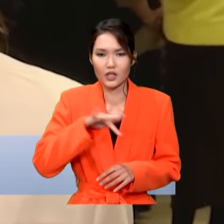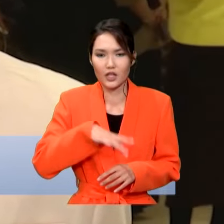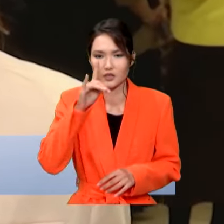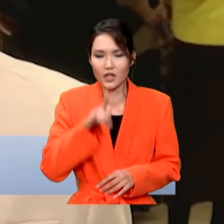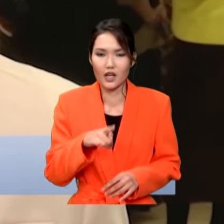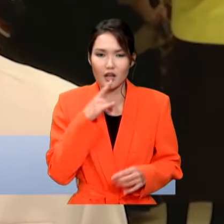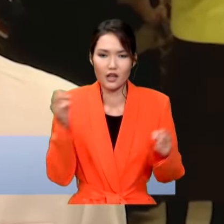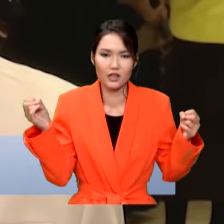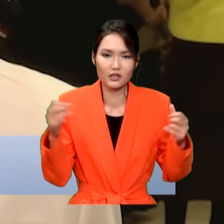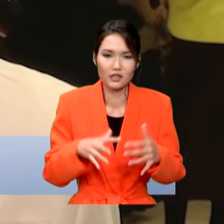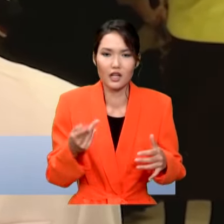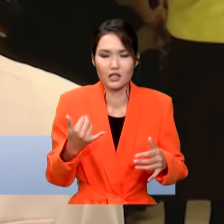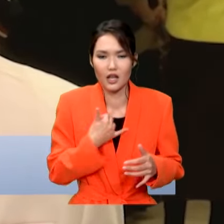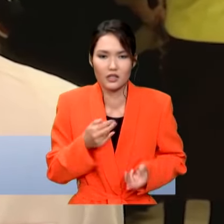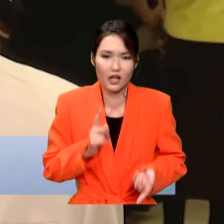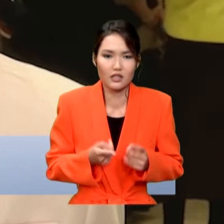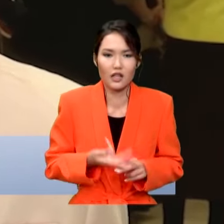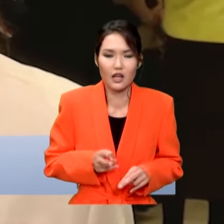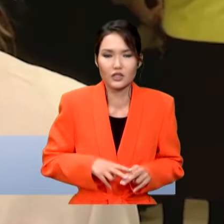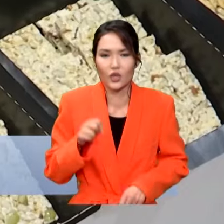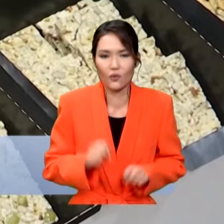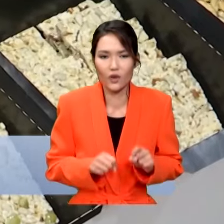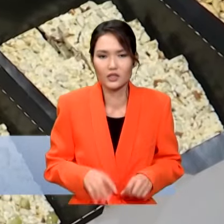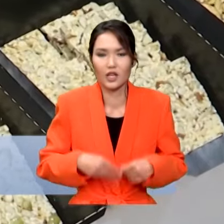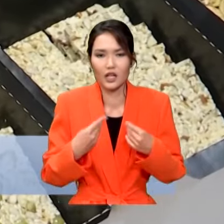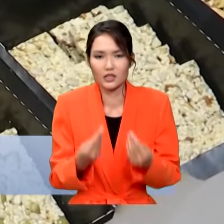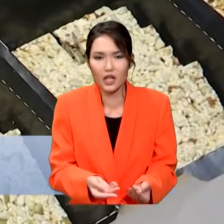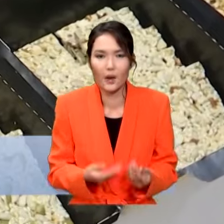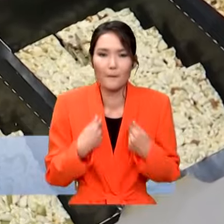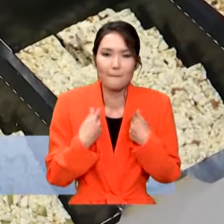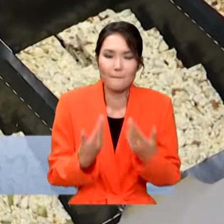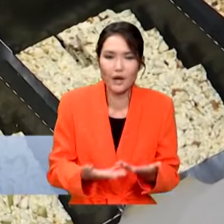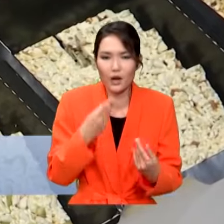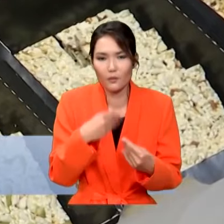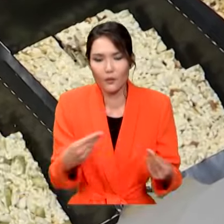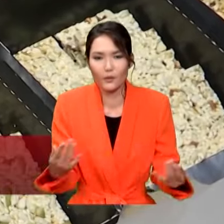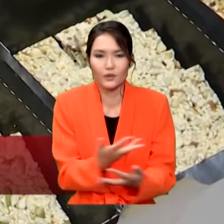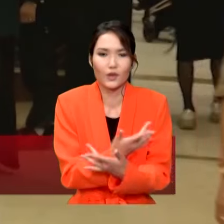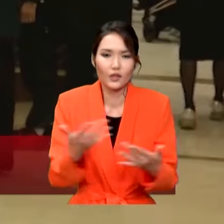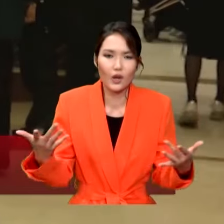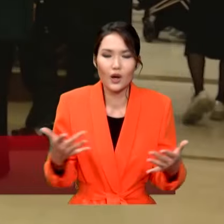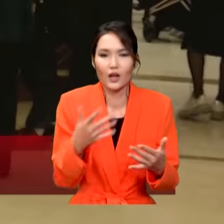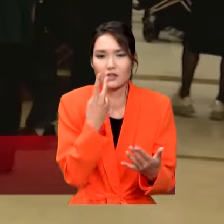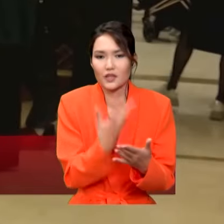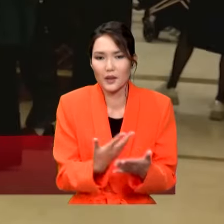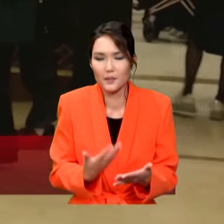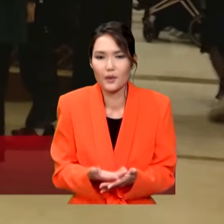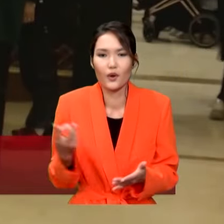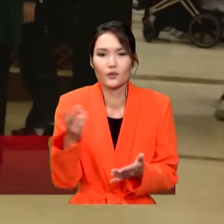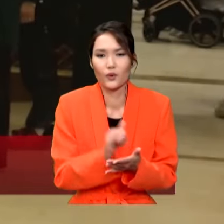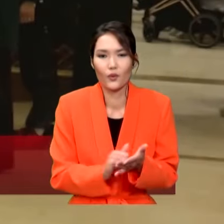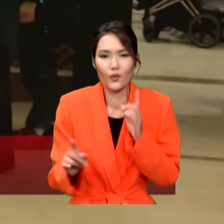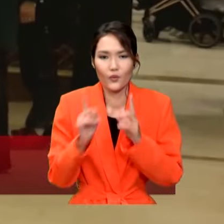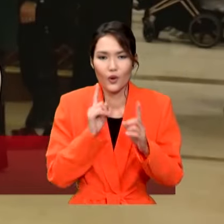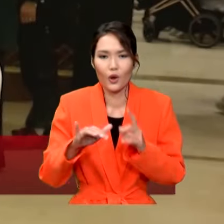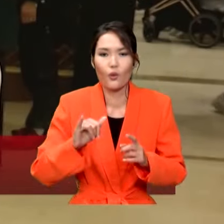свою продукцию. Для нас на самом деле это возможность, да? Мы здесь вот представляем свою продукцию, люди знакомятся. А я посещаю уже второй форум